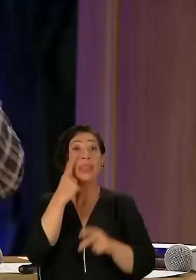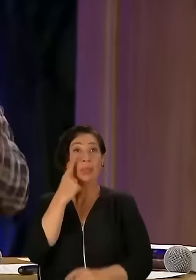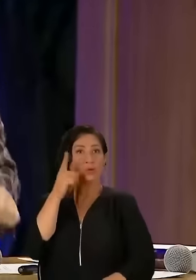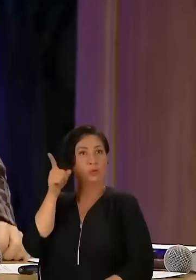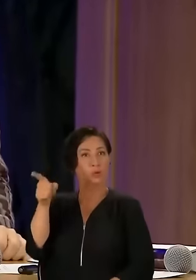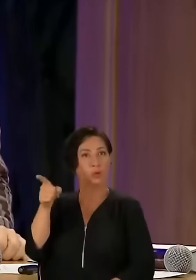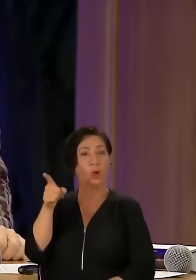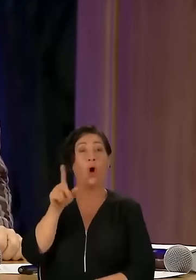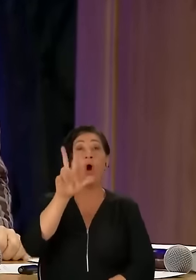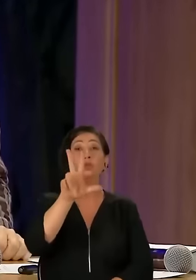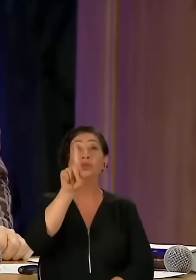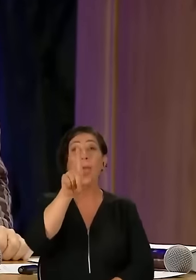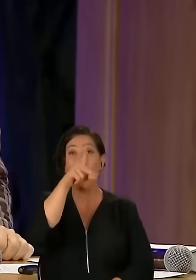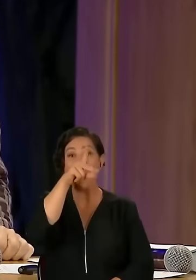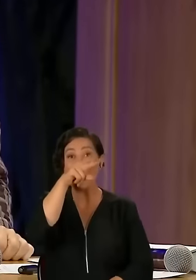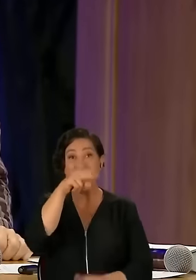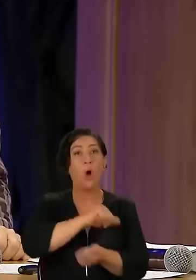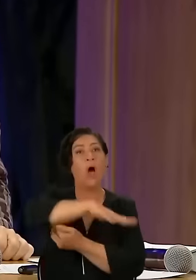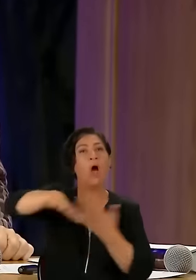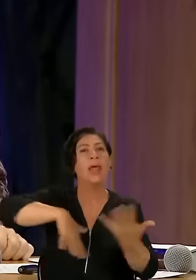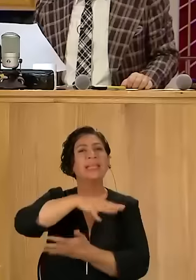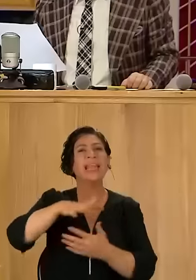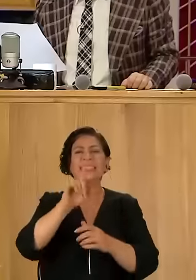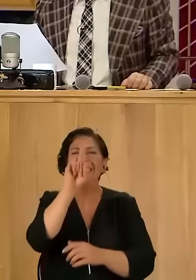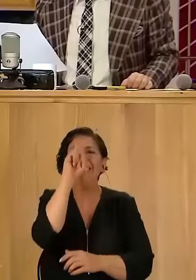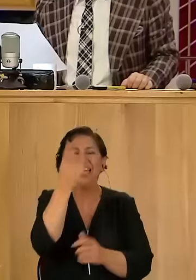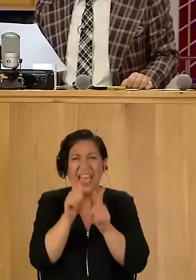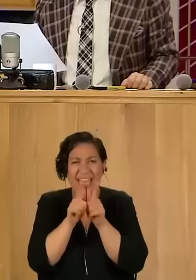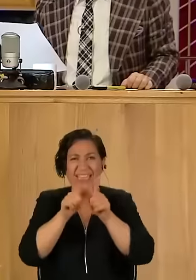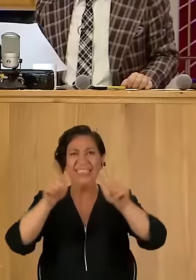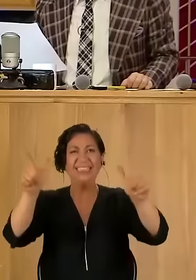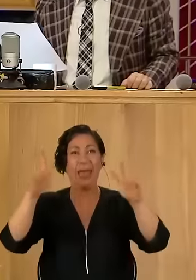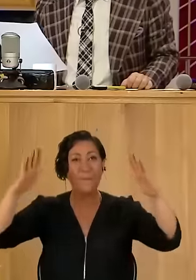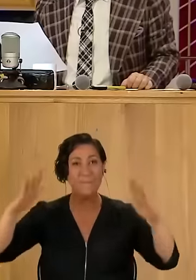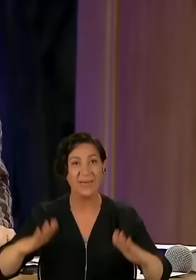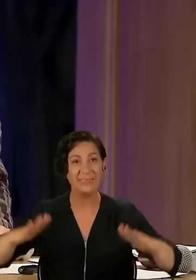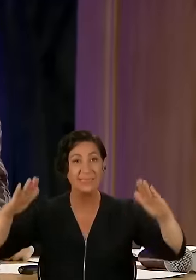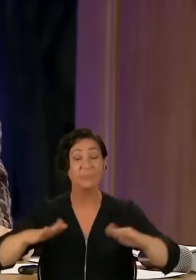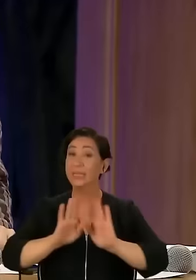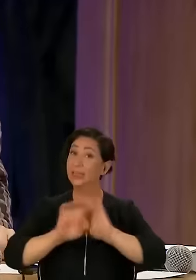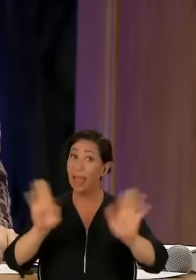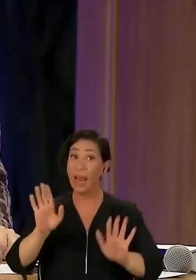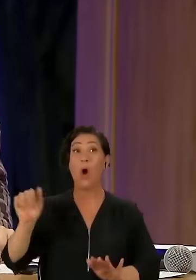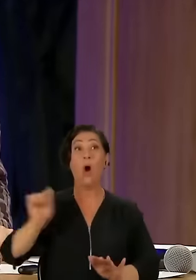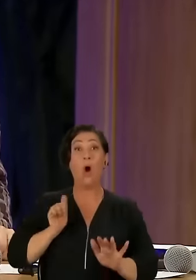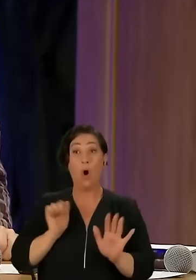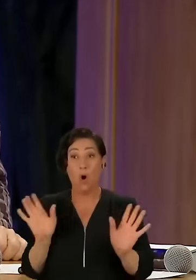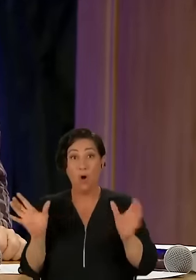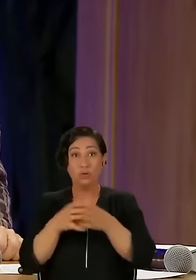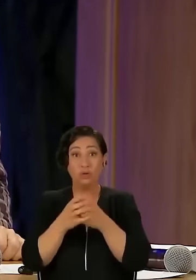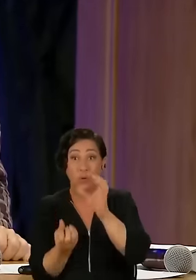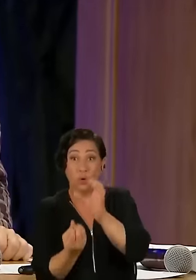Kemal, 31 Mart olayında sadece isyanın bastırılmasına değil, ordunun kurulması